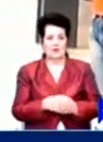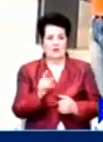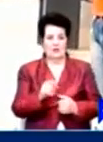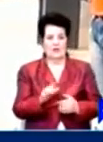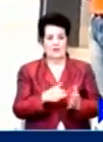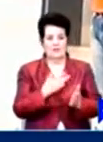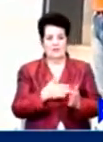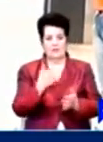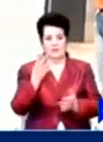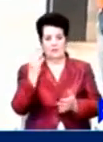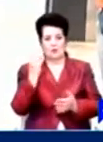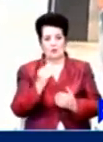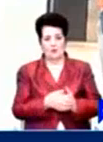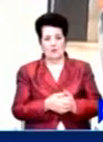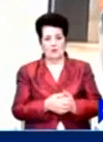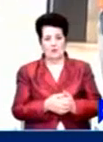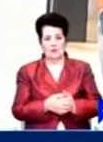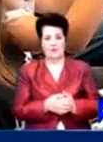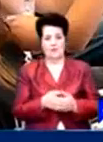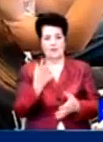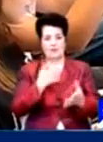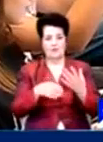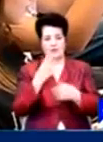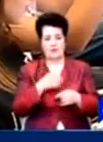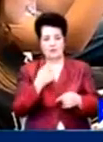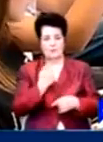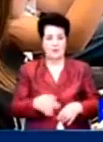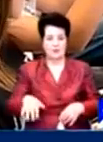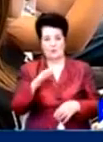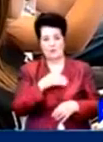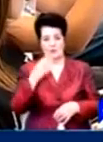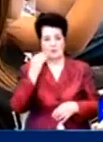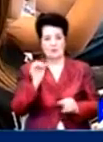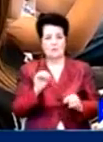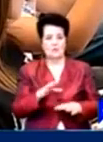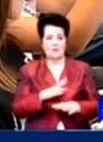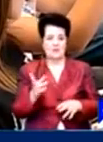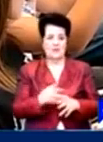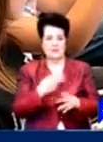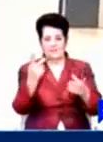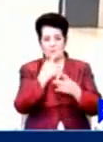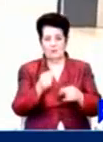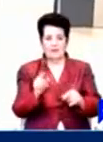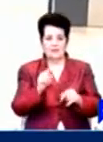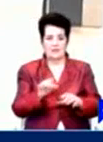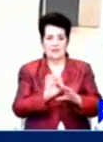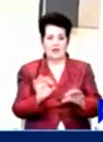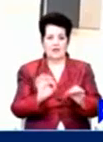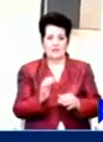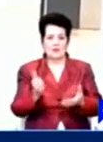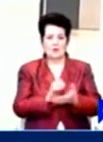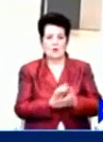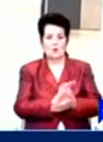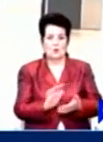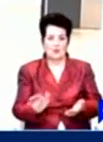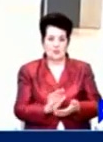Moldovei. Asta a fost o știre falsă, dar care a ajuns în toată Moldova. Nerea poate fi dezinformat din cauza că nu cunoști